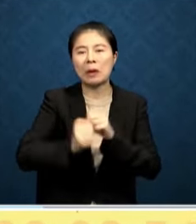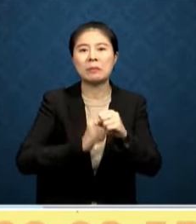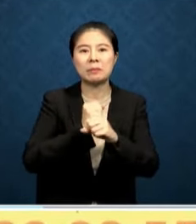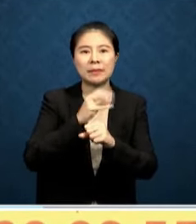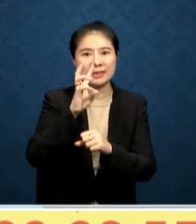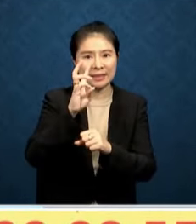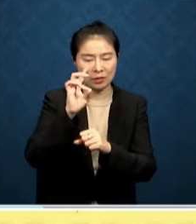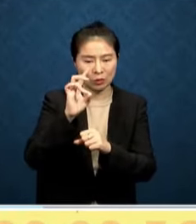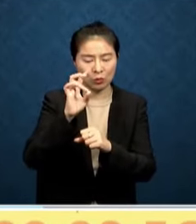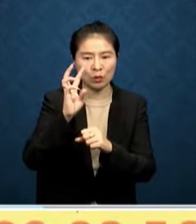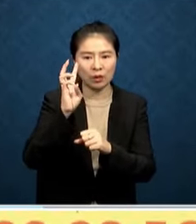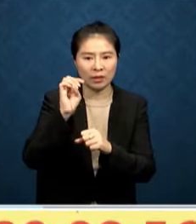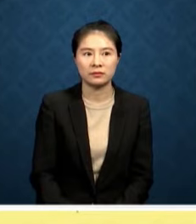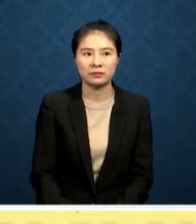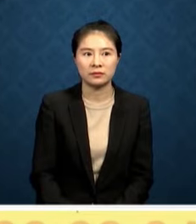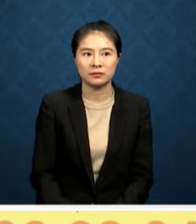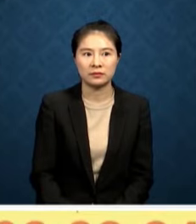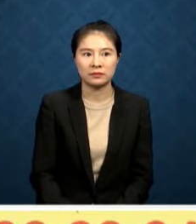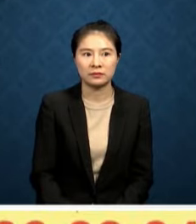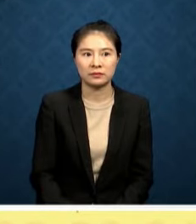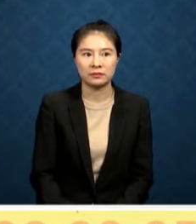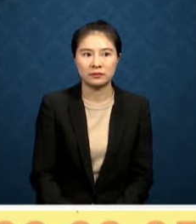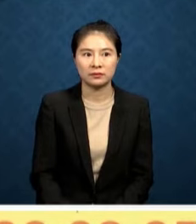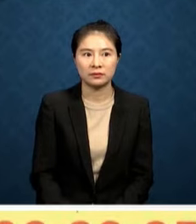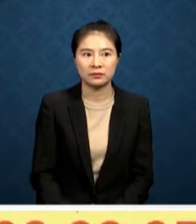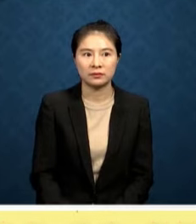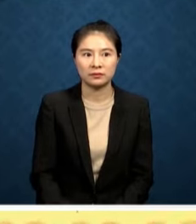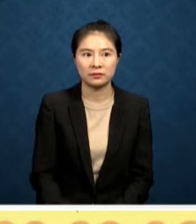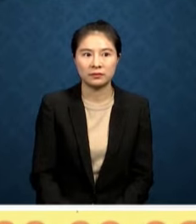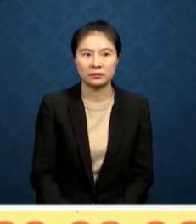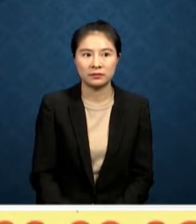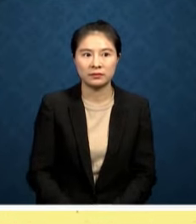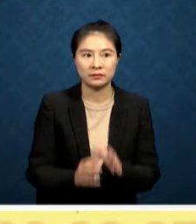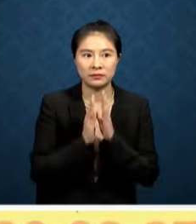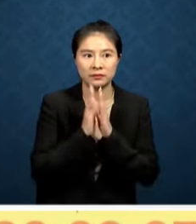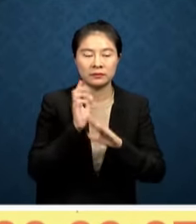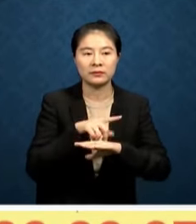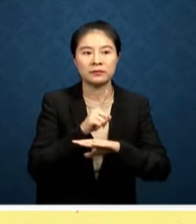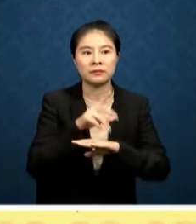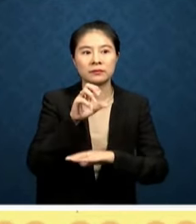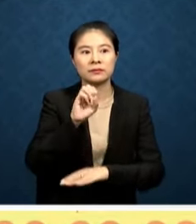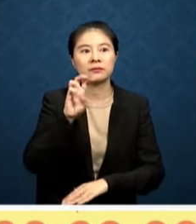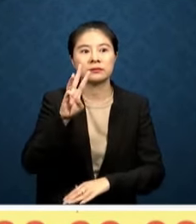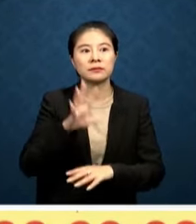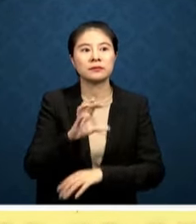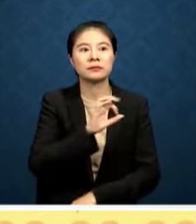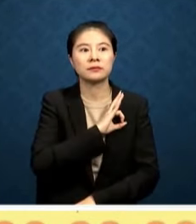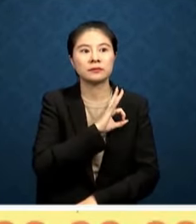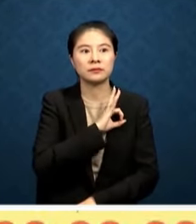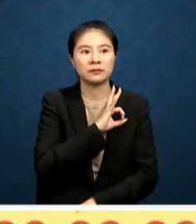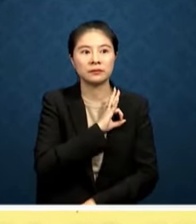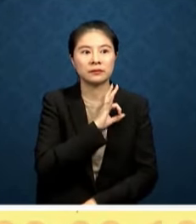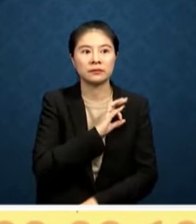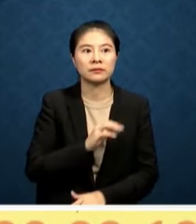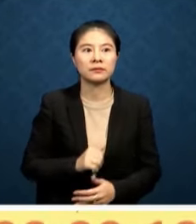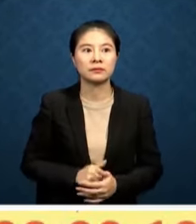ท่านรัฐมนตรีนะครับพิจารณาด้วยครับขอบคุณครับ เรียนท่านประธานวุฒิสภาและท่านสมาชิกผู้ทรงเกียรติที่เค